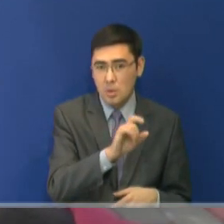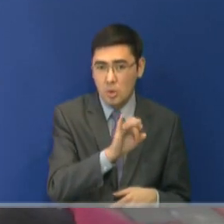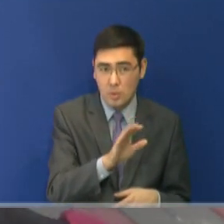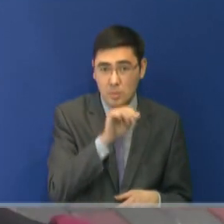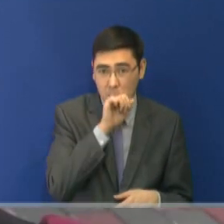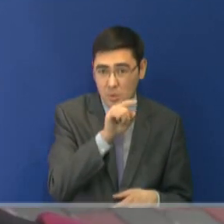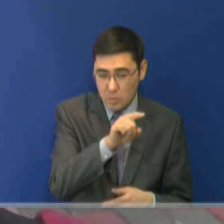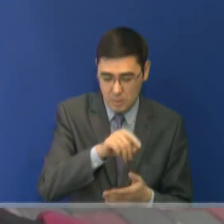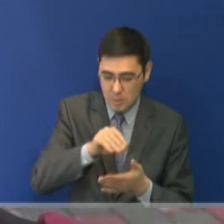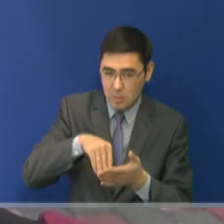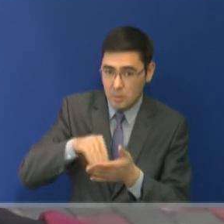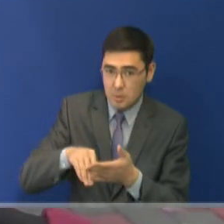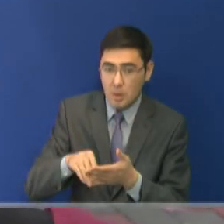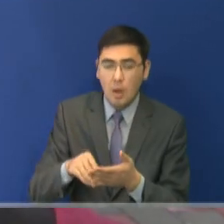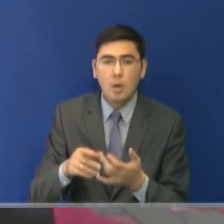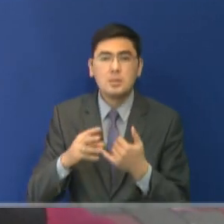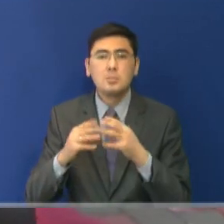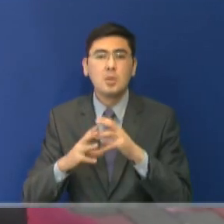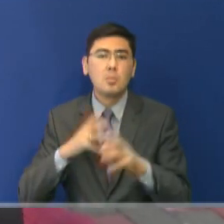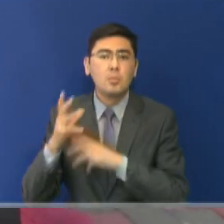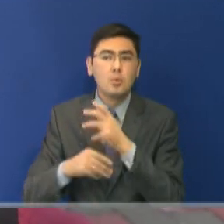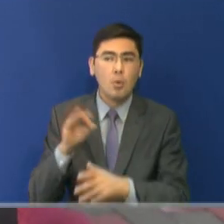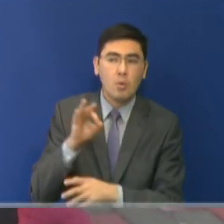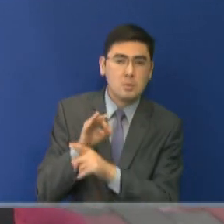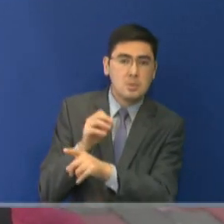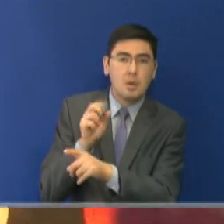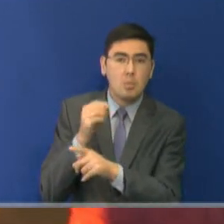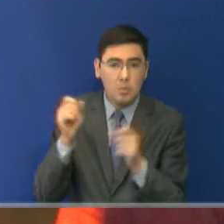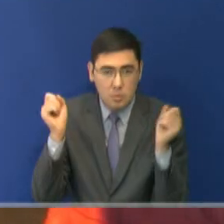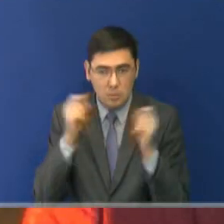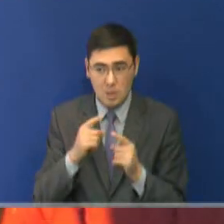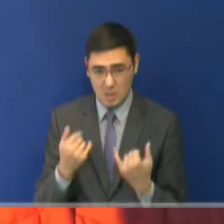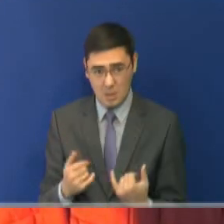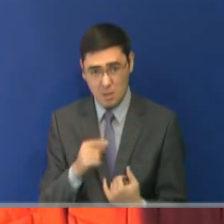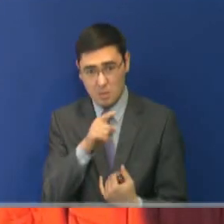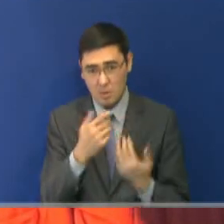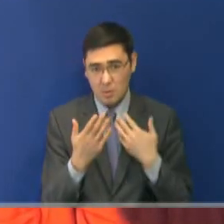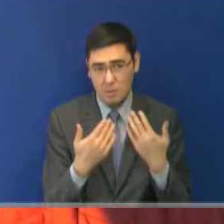узнали об Абае. Очень разочаровывает отношение к памяти этого писателя.